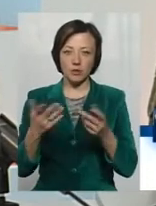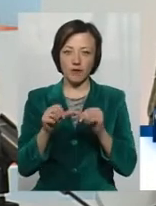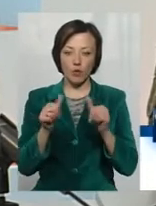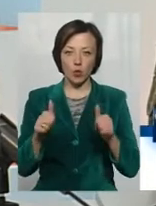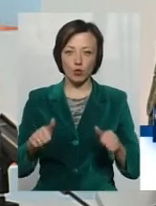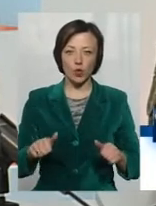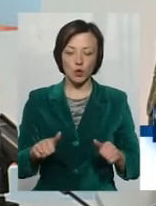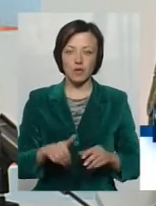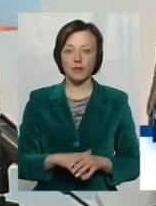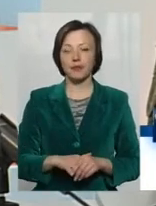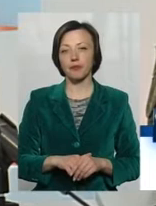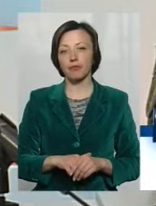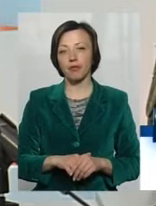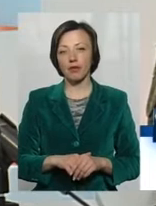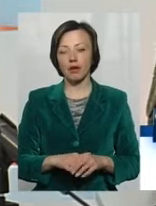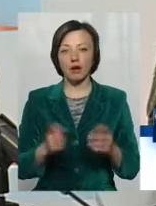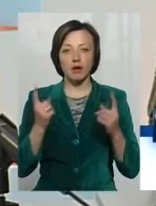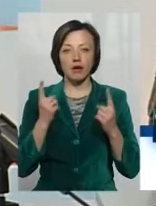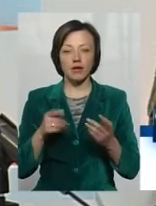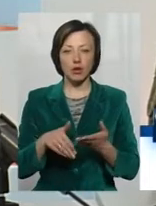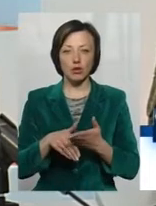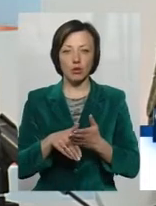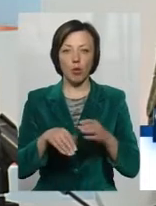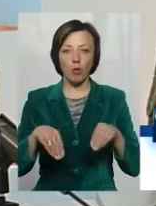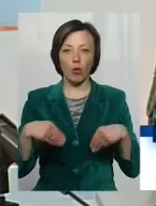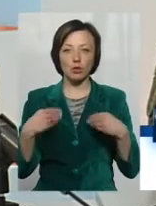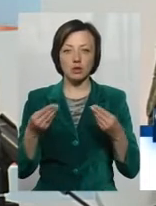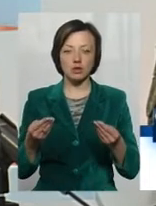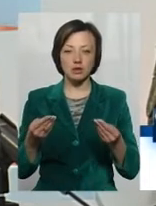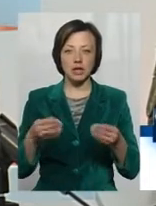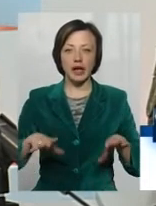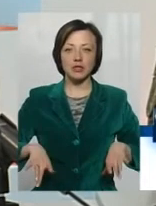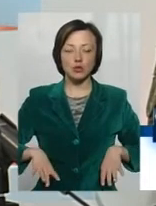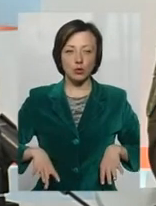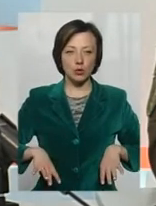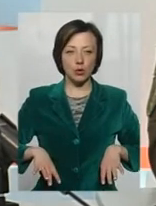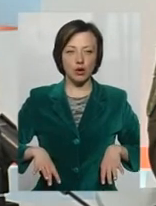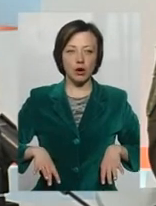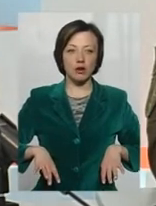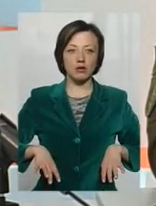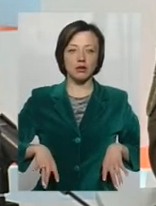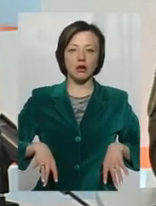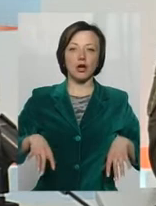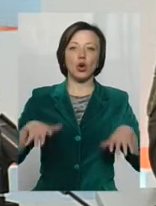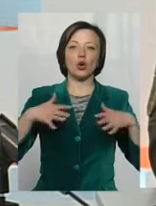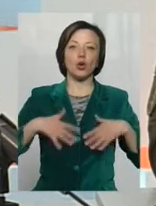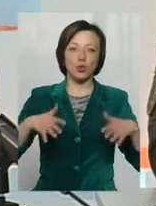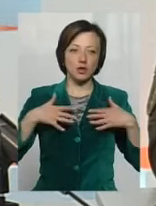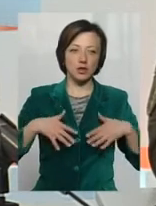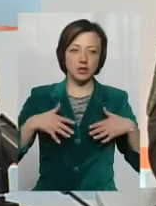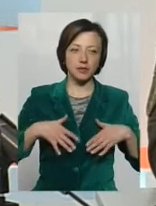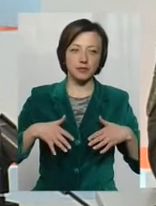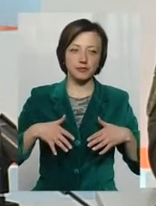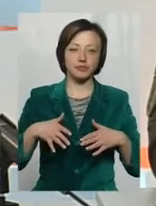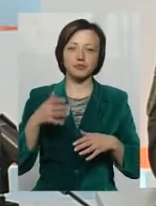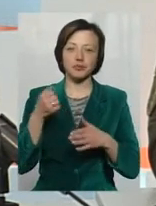формуються. Велику допомогу надали інструктора з Грузії. Через